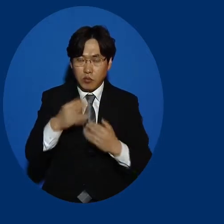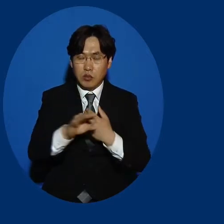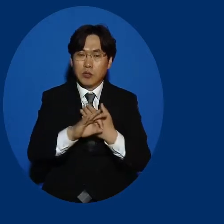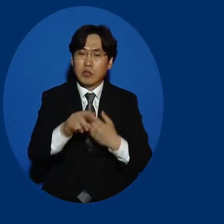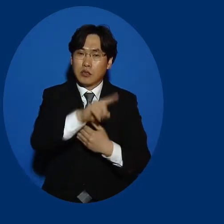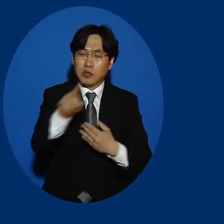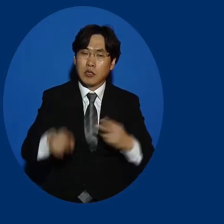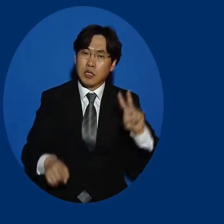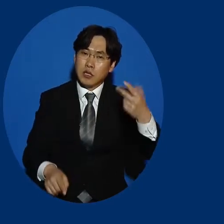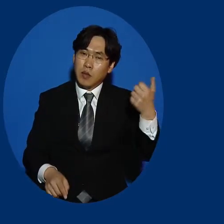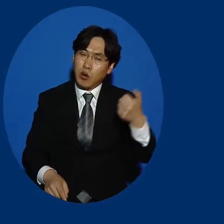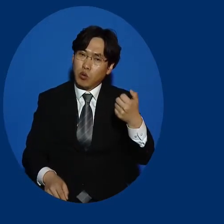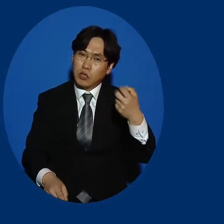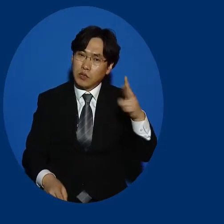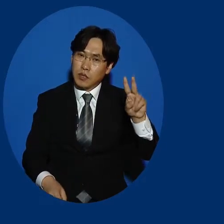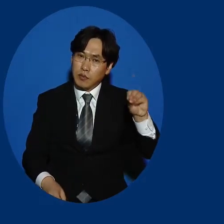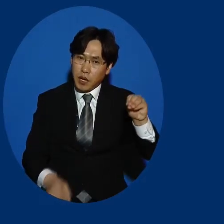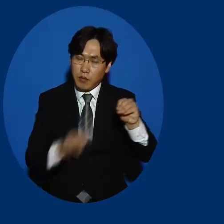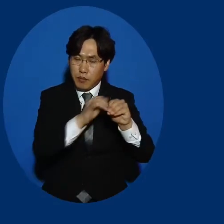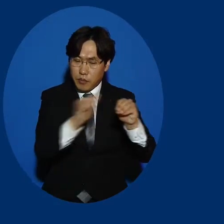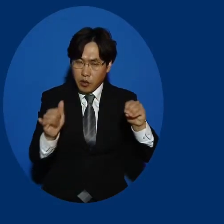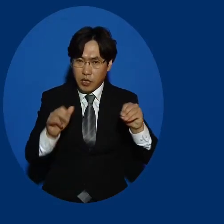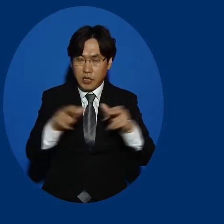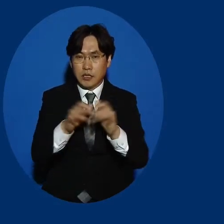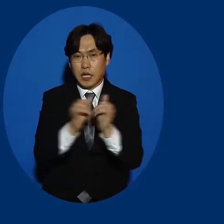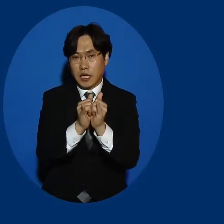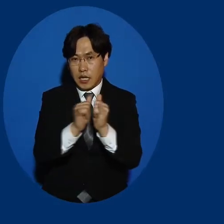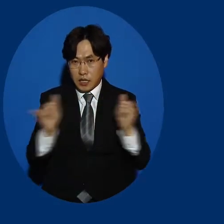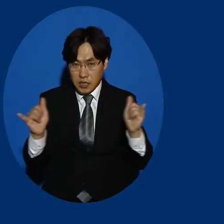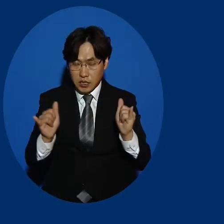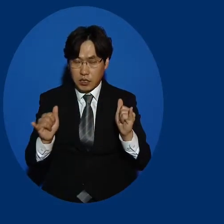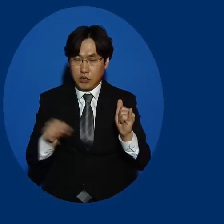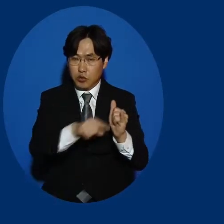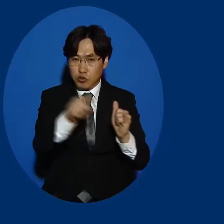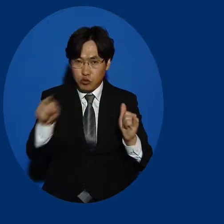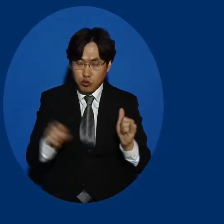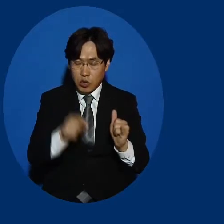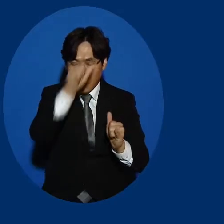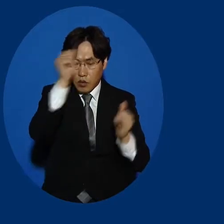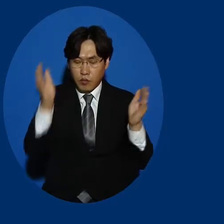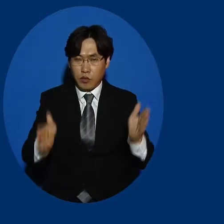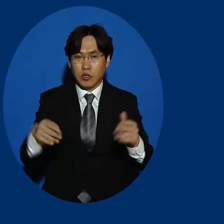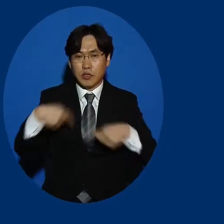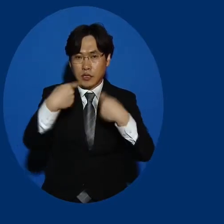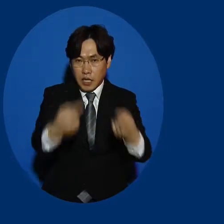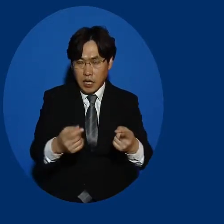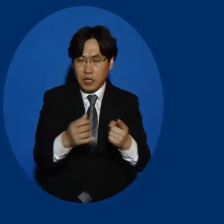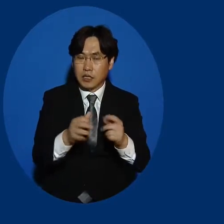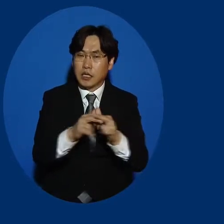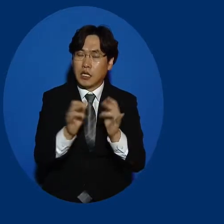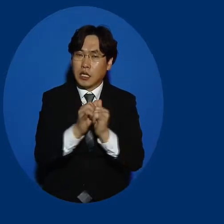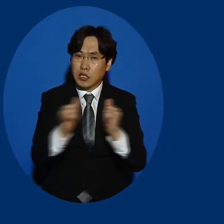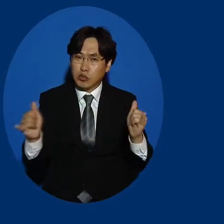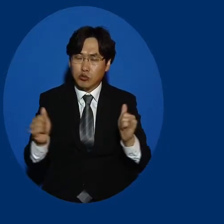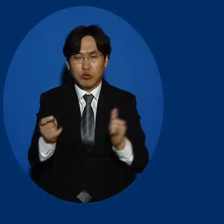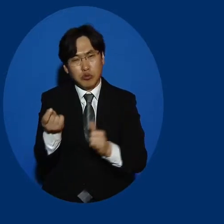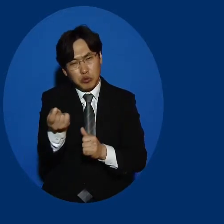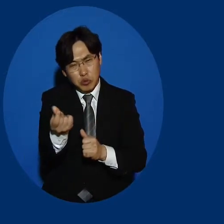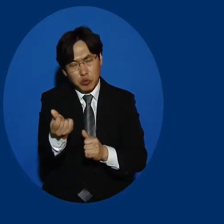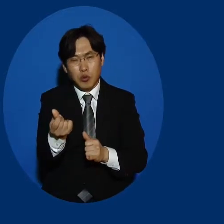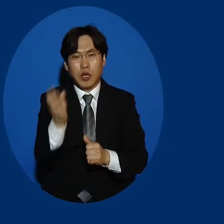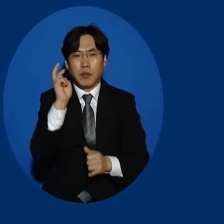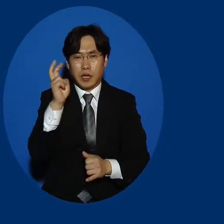전체 252만 명에 해당하는 장애인 중 평생교육을 받을 수 있는 장애인은 미비할